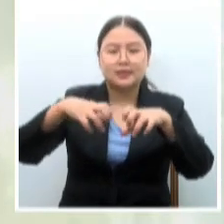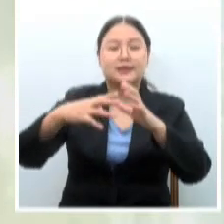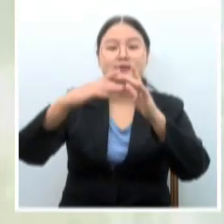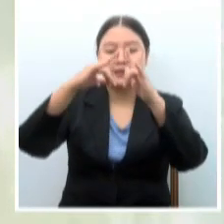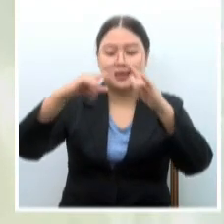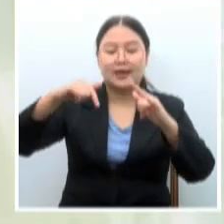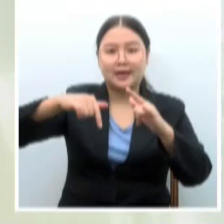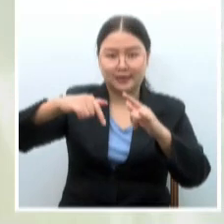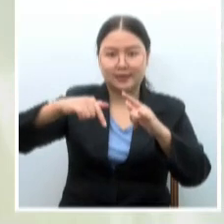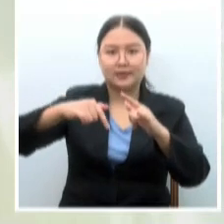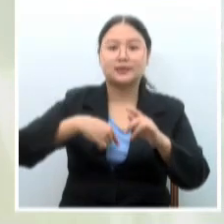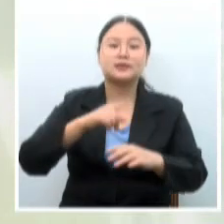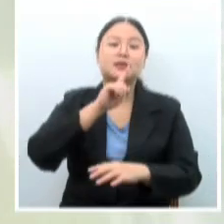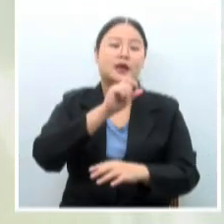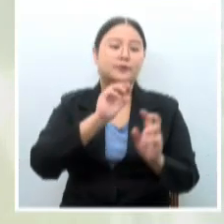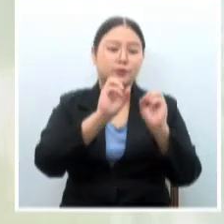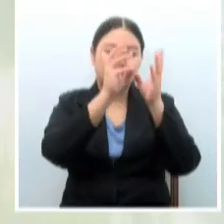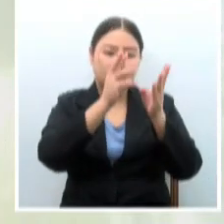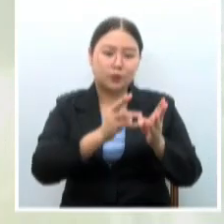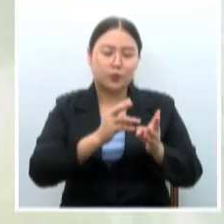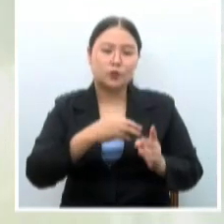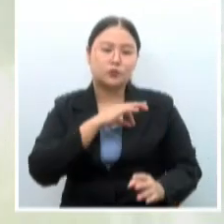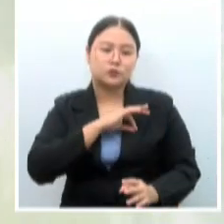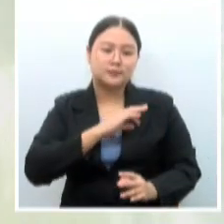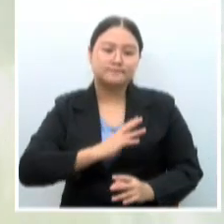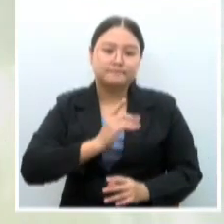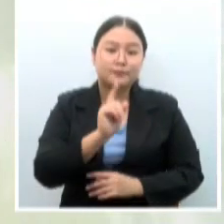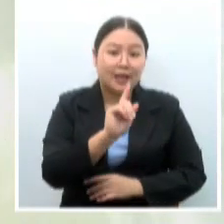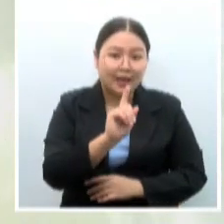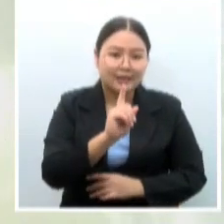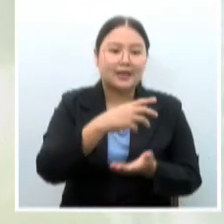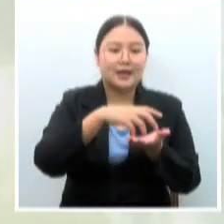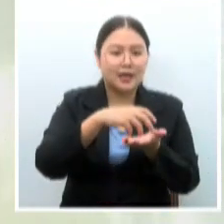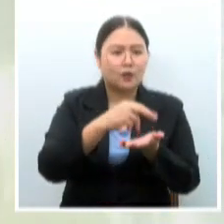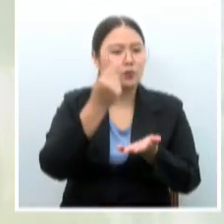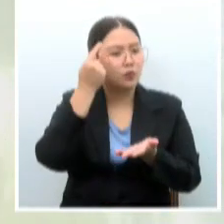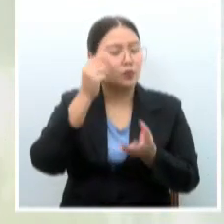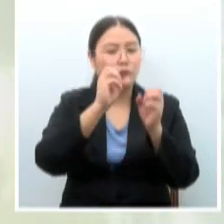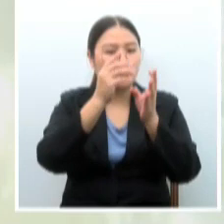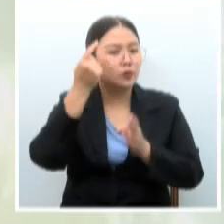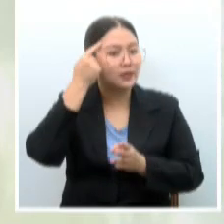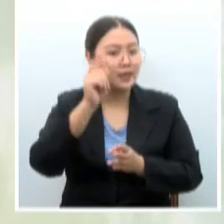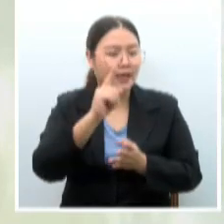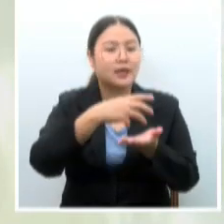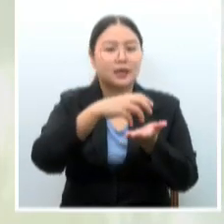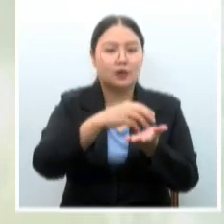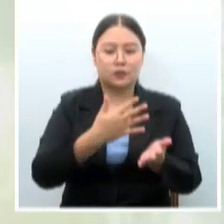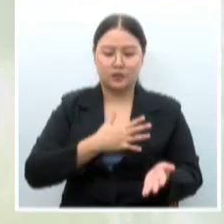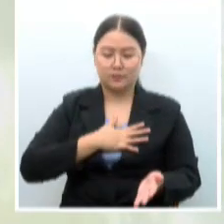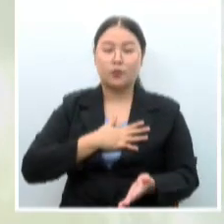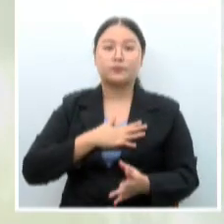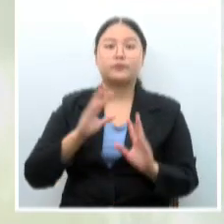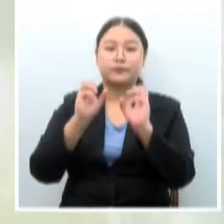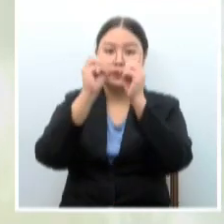จต่างๆที่เกิดขึ้นคุณครูมองว่ายังไงคะ ครับวันผ่านในฐานะที่ผมเป็นครูผู้ควบคุมนะ